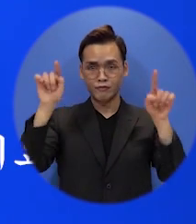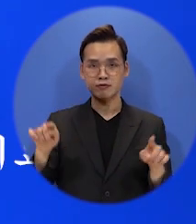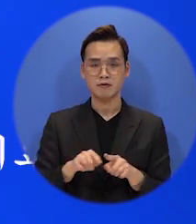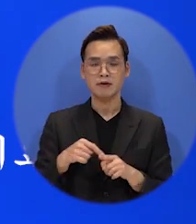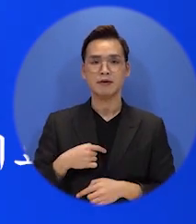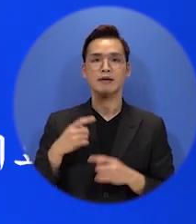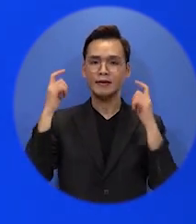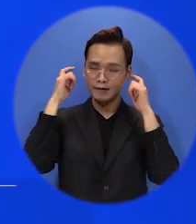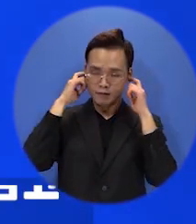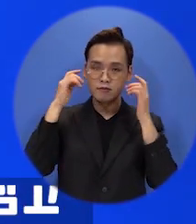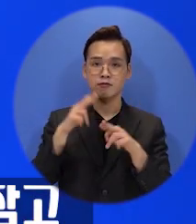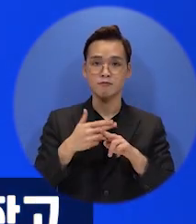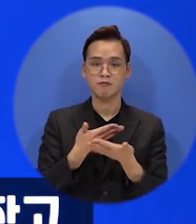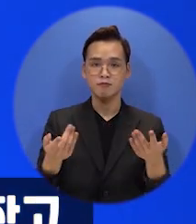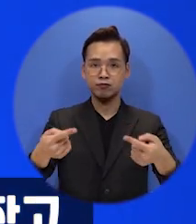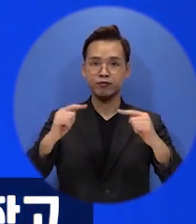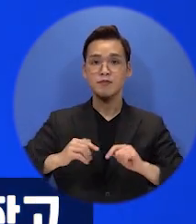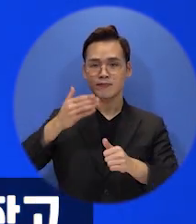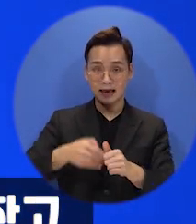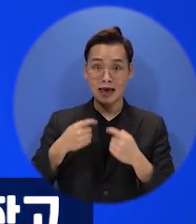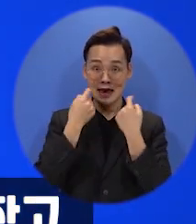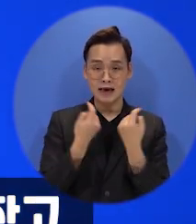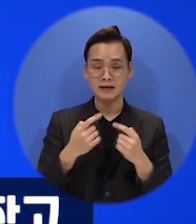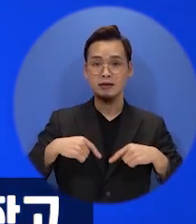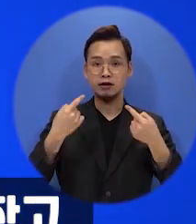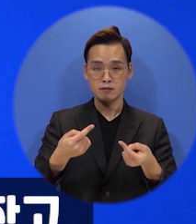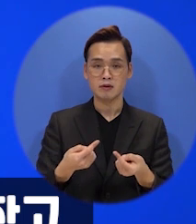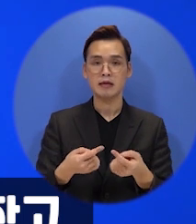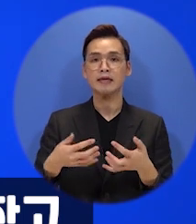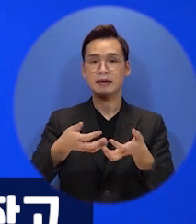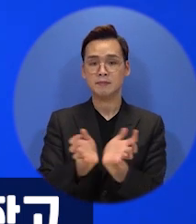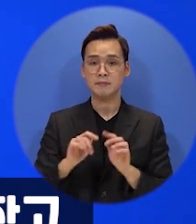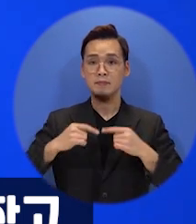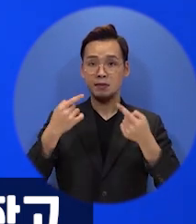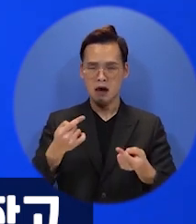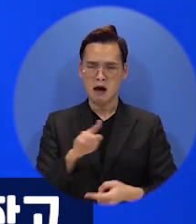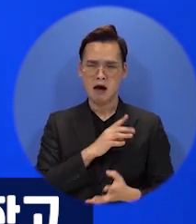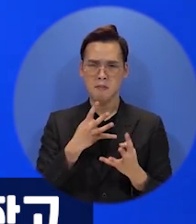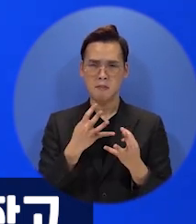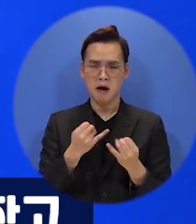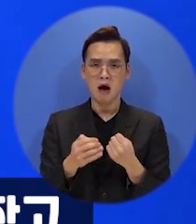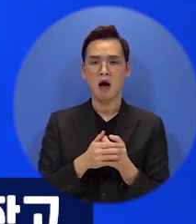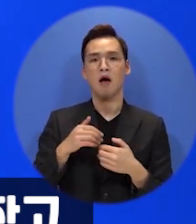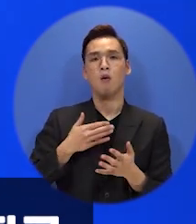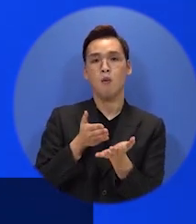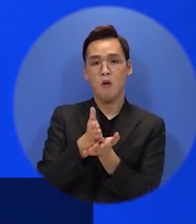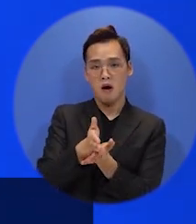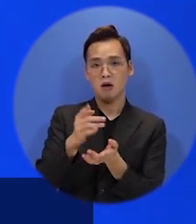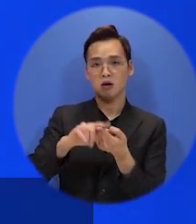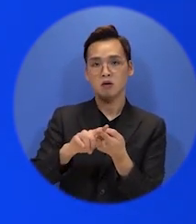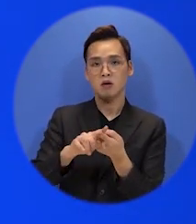에어팟을 드리고 있으니 많은 참여 부탁드릴게요. 여기까지는 개인전이고요. 단체전도 준비되어 있습니다. 가장 많이 참여한 학급에는